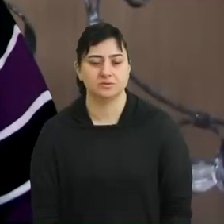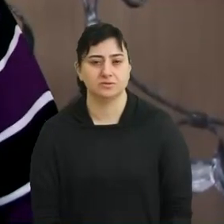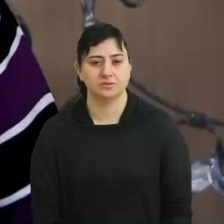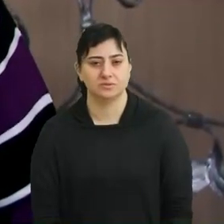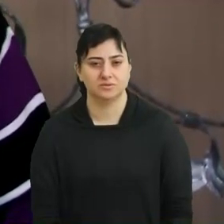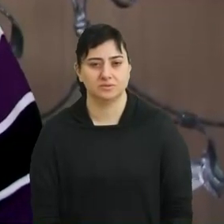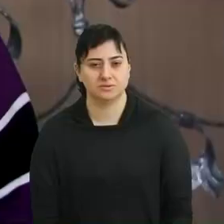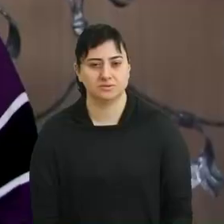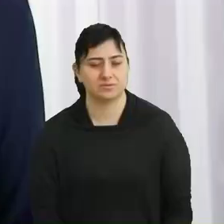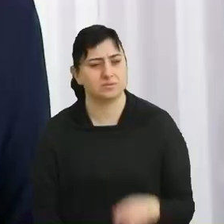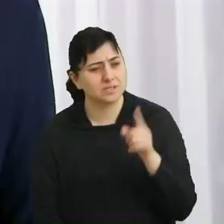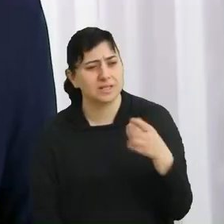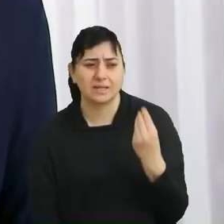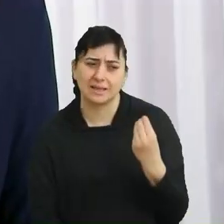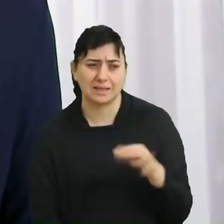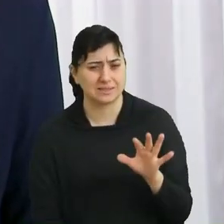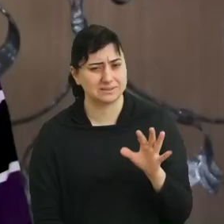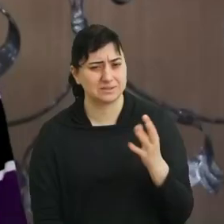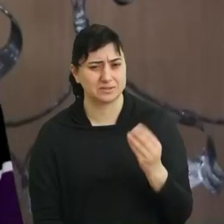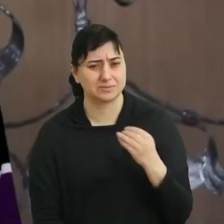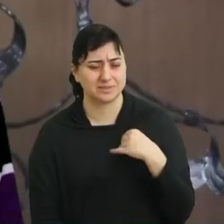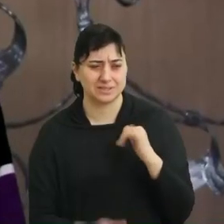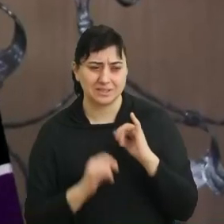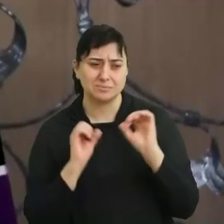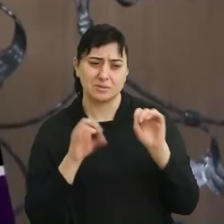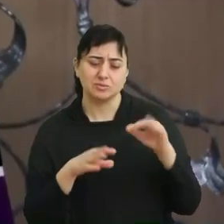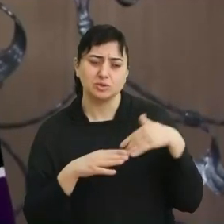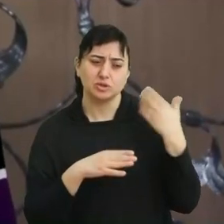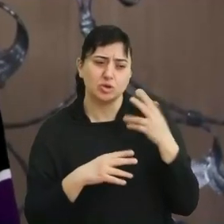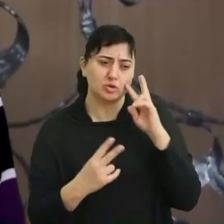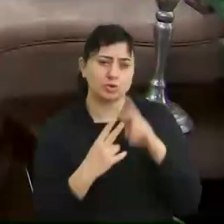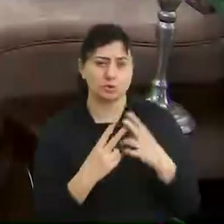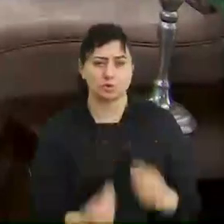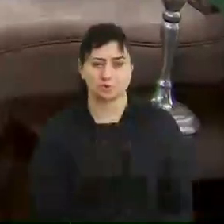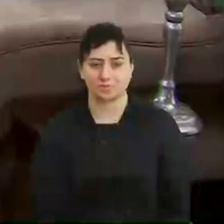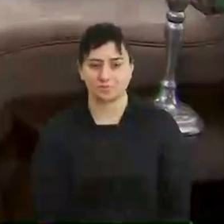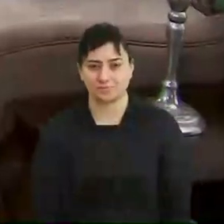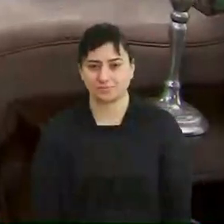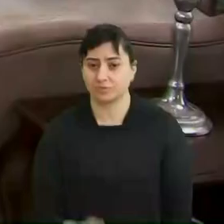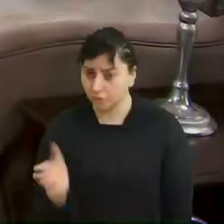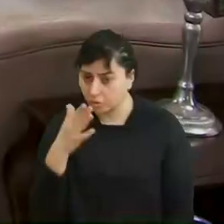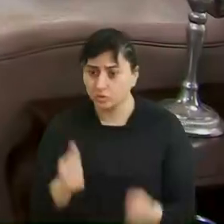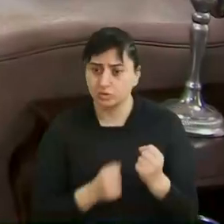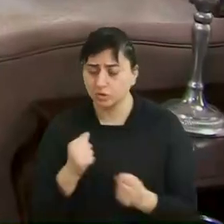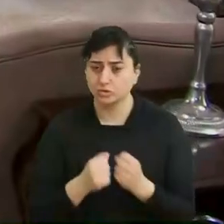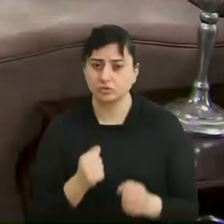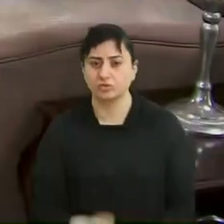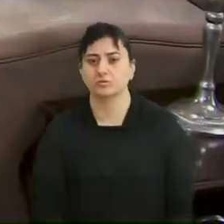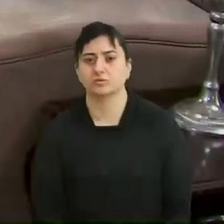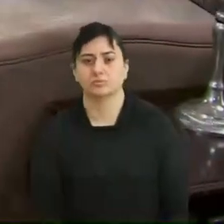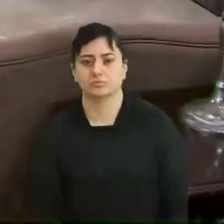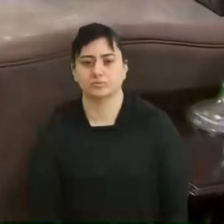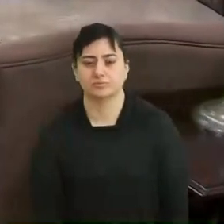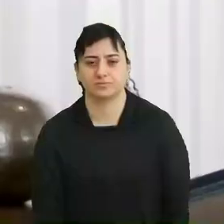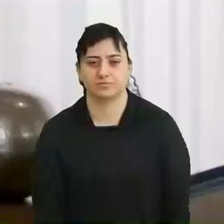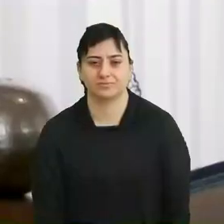Efendim Riyam Hanım, siz pek iyi değilsiniz herhalde. Ben siz daha sonra ziyaretinize geldim. Koş Şükrü, koş Şükrü. Kaçar